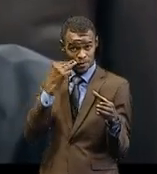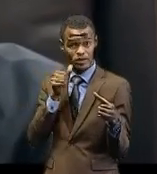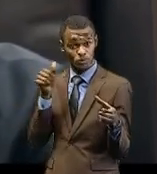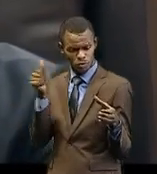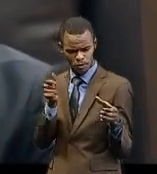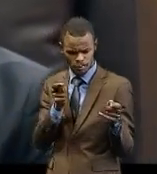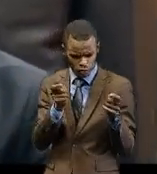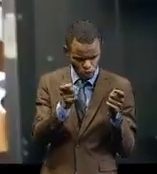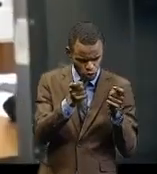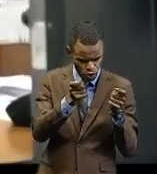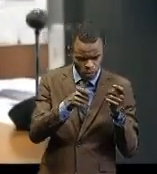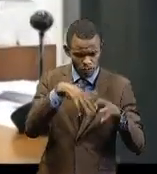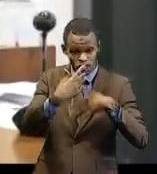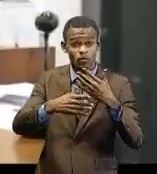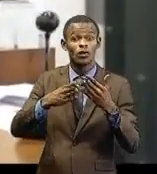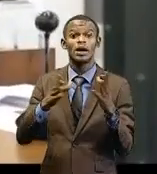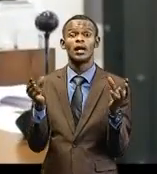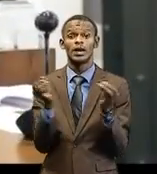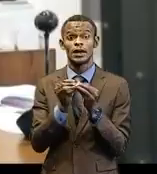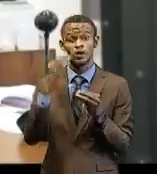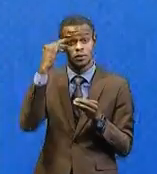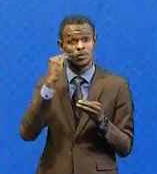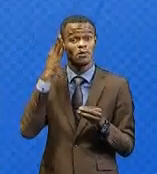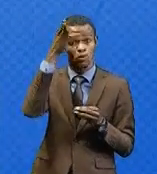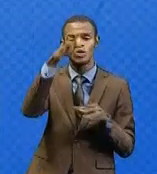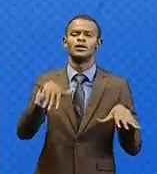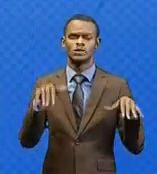adoption à la prochaine réunion du Conseil des ministres.